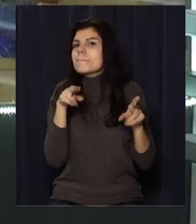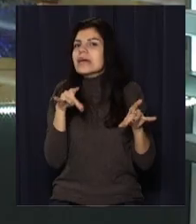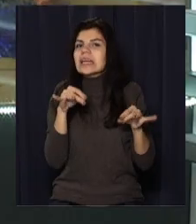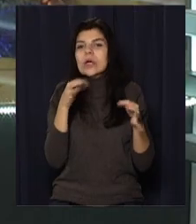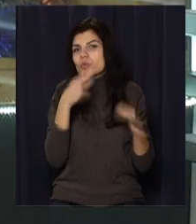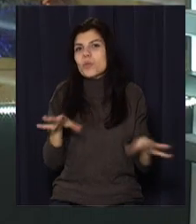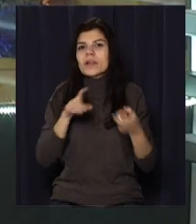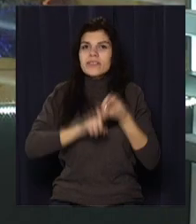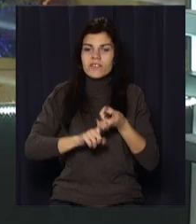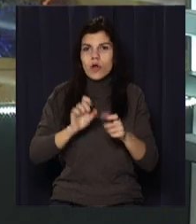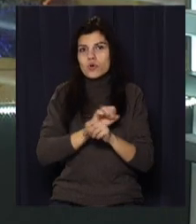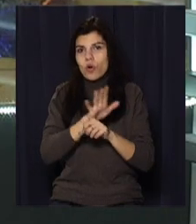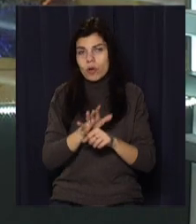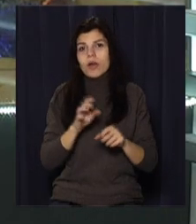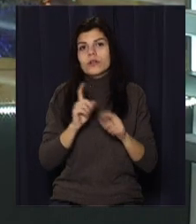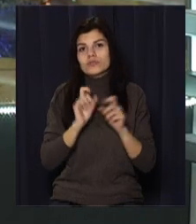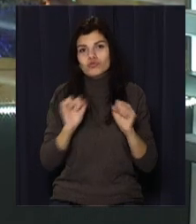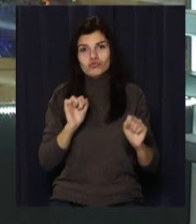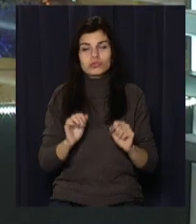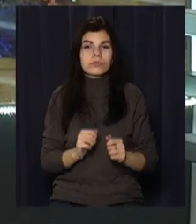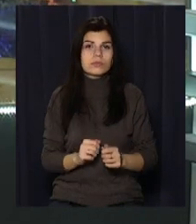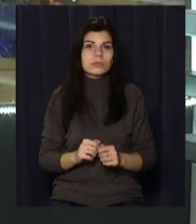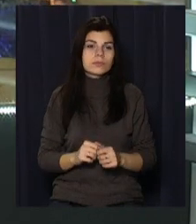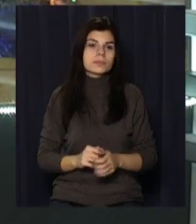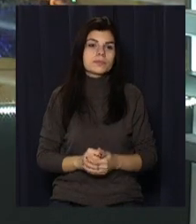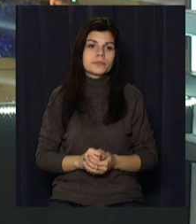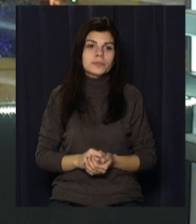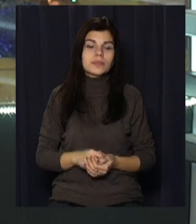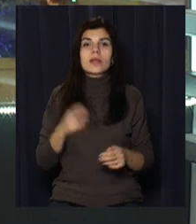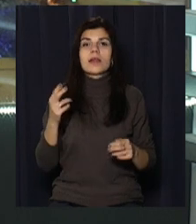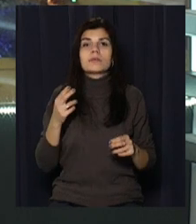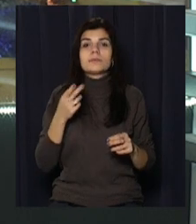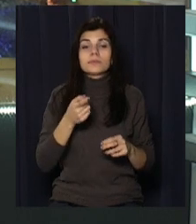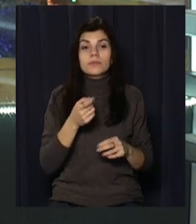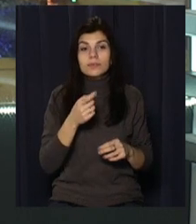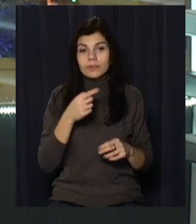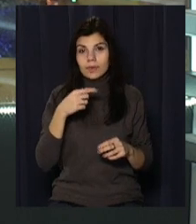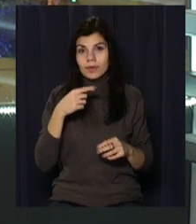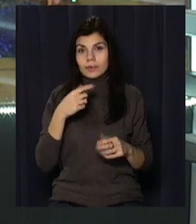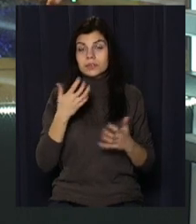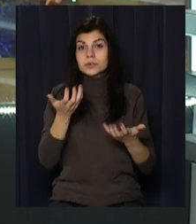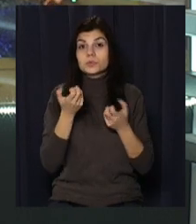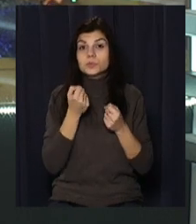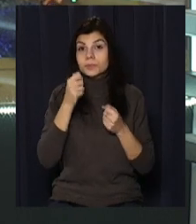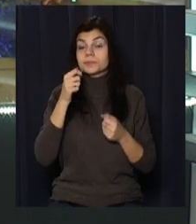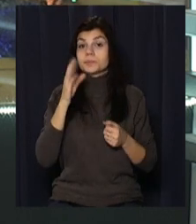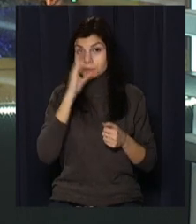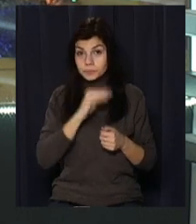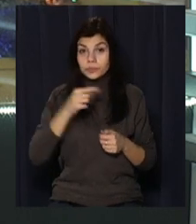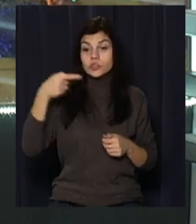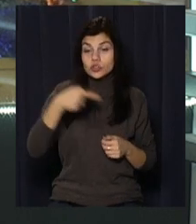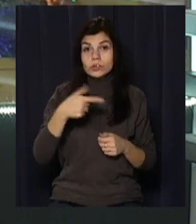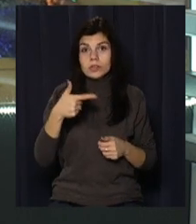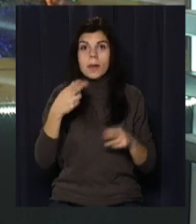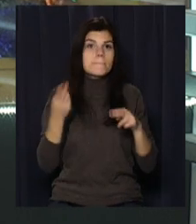хвороби. Без дії, проте ковідну тисячу все ж отримують, щоправда, пізніше. Вакциновані від коронавірусу українці, які